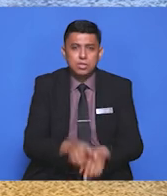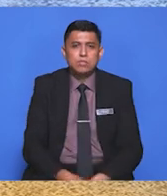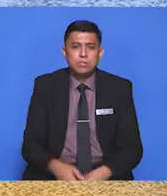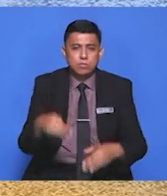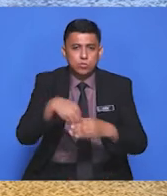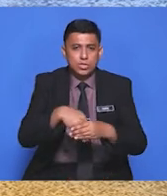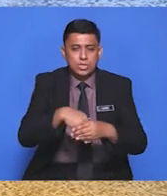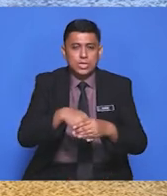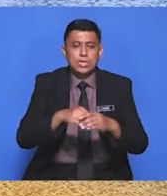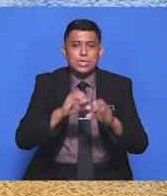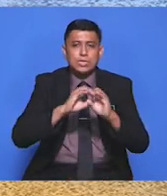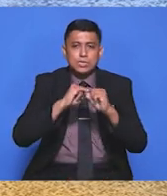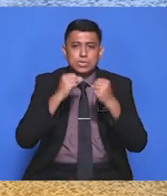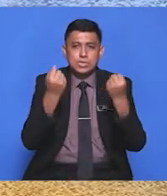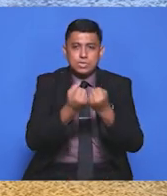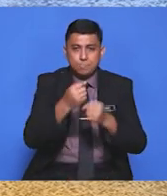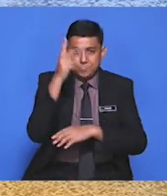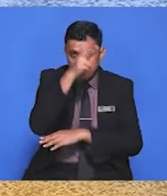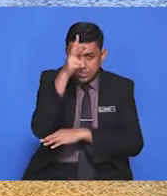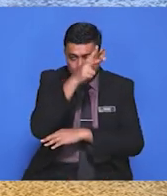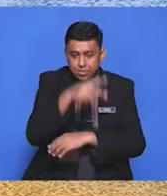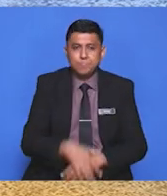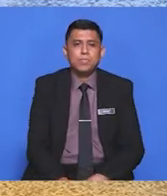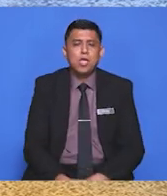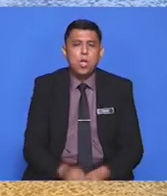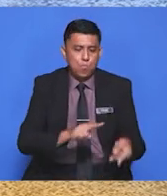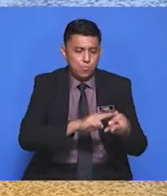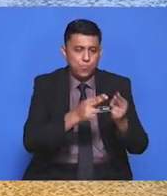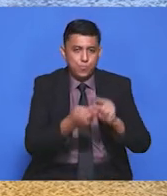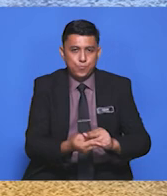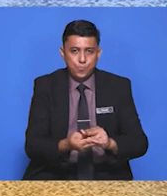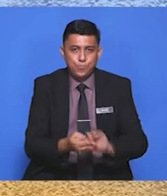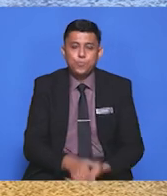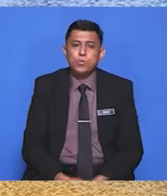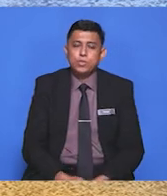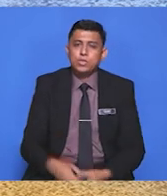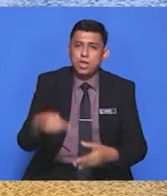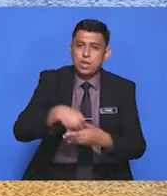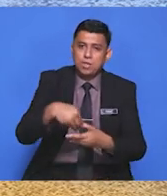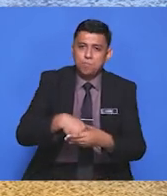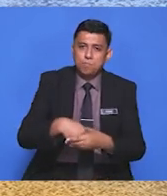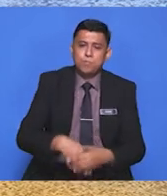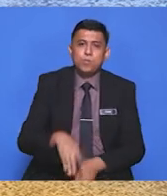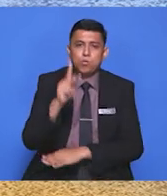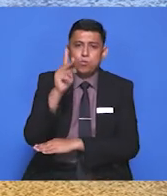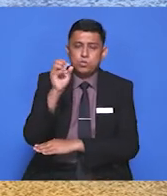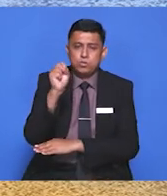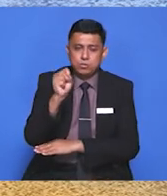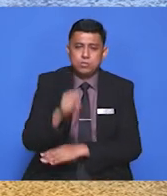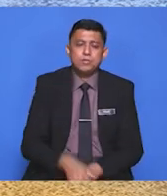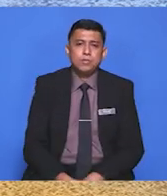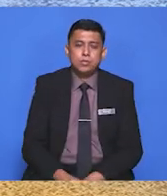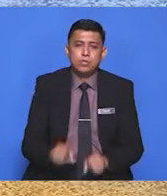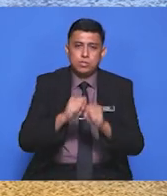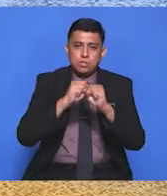kerajaan menyebabkan berlakunya perubahan ataupun peningkatan dalam kos. Contohnya,